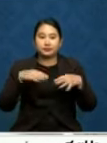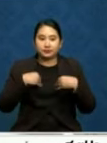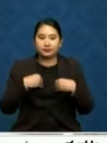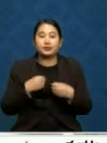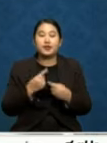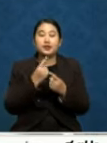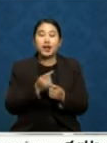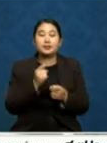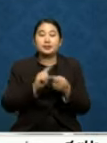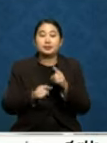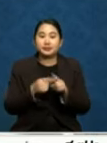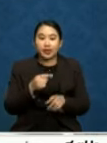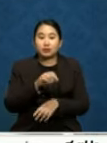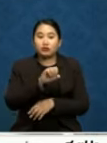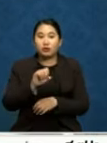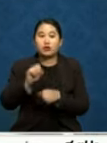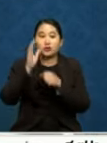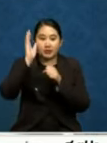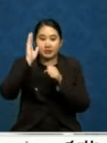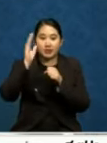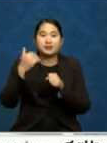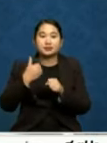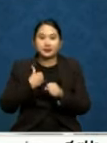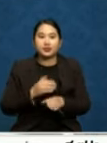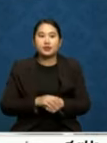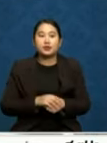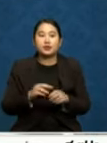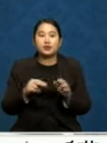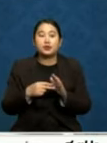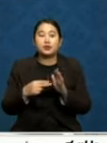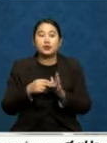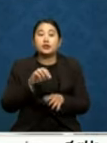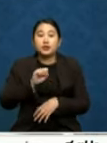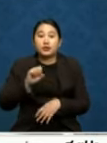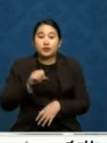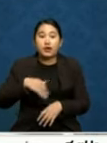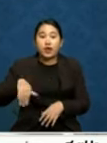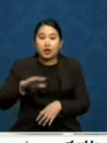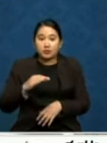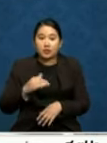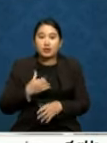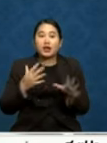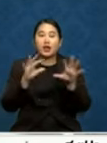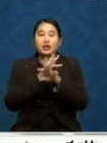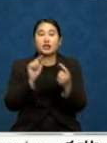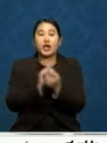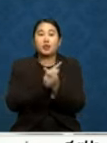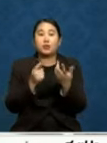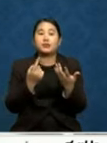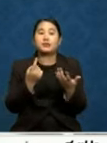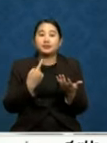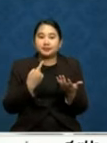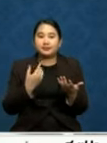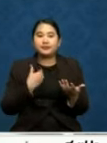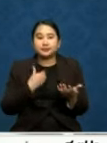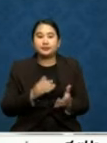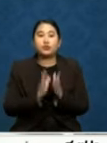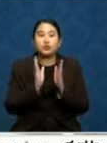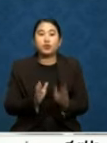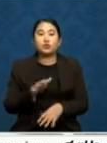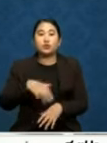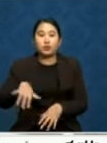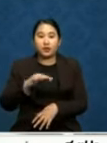ชิกที่เมื่อสักครู่นี้ลุกขึ้นอภิปรายสมาชิกสภาผู้แทนราษฎรของพวกเราเนี่ยตกเป็นจำเลยของสังคมนะครับคนทั่ว